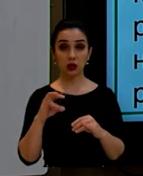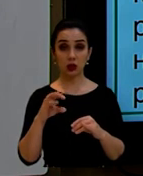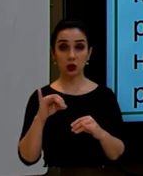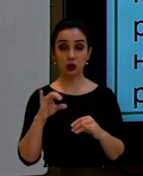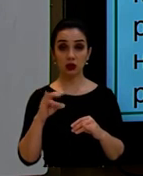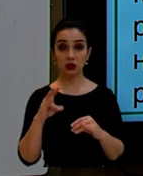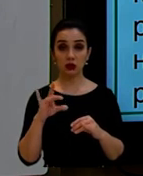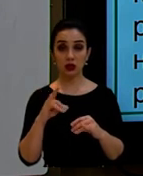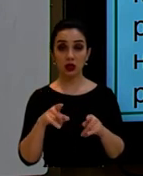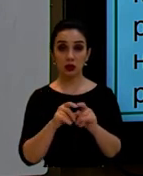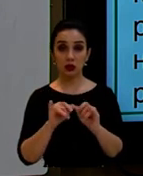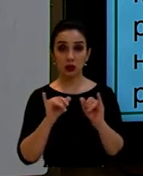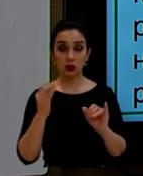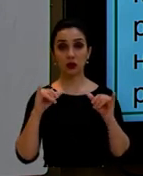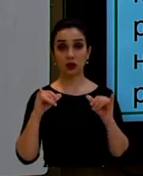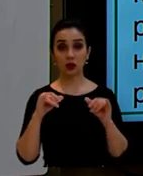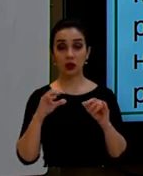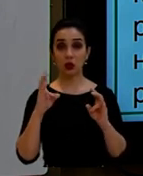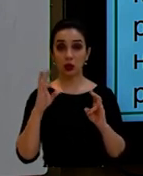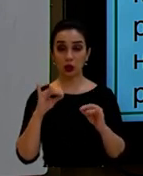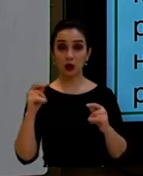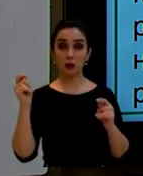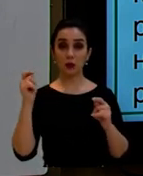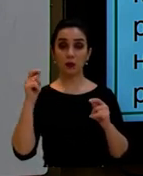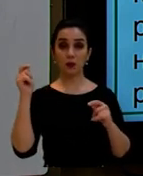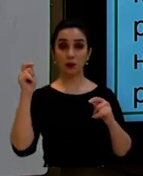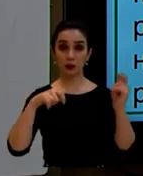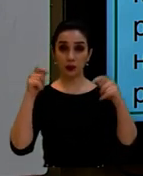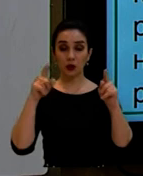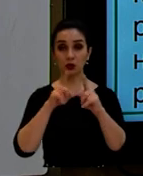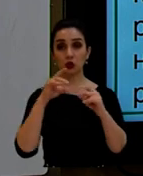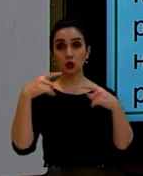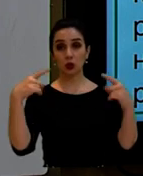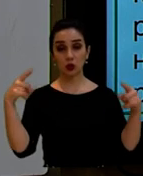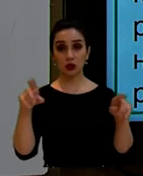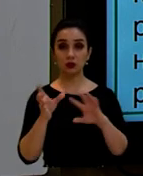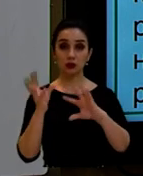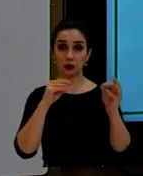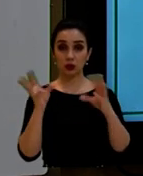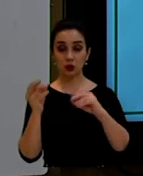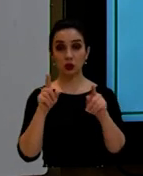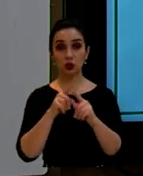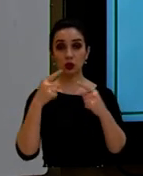основном распространены в Азии, но при миграции встречаются и в других регионах.